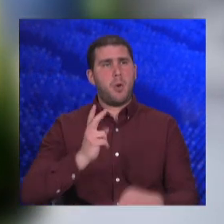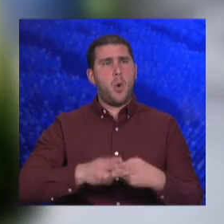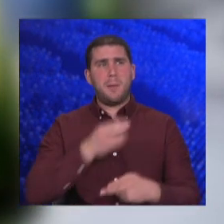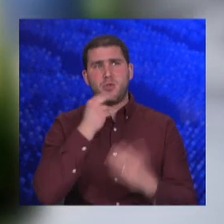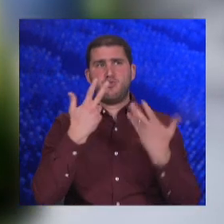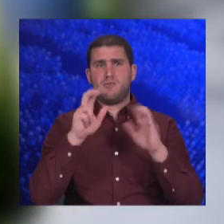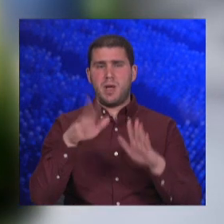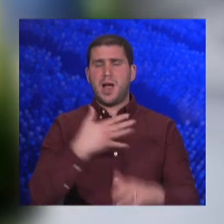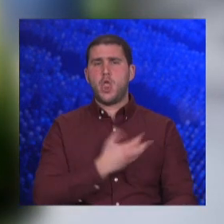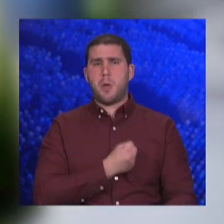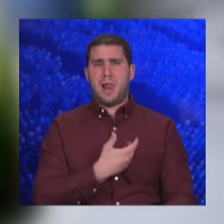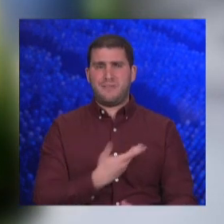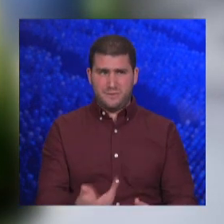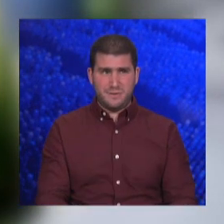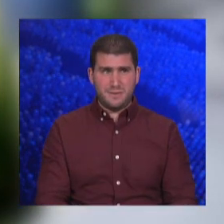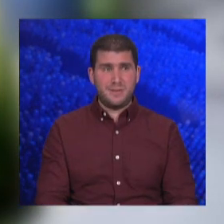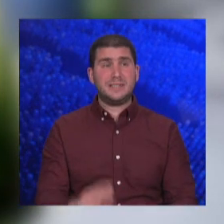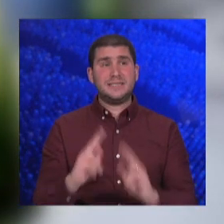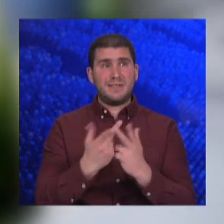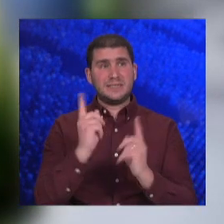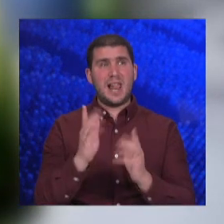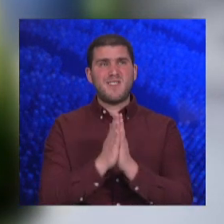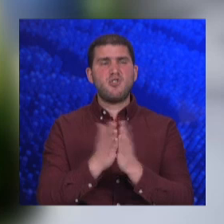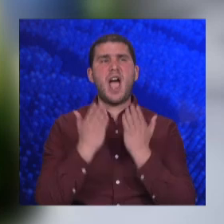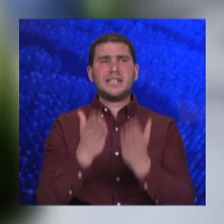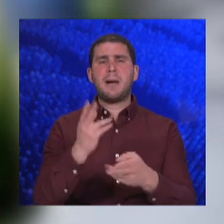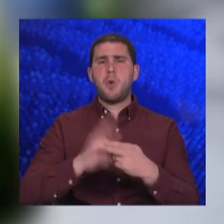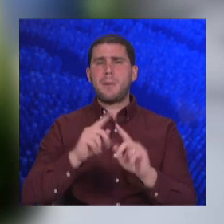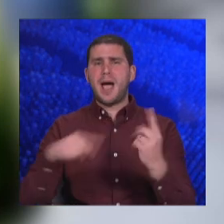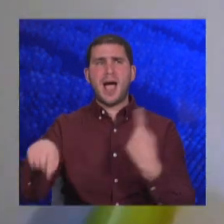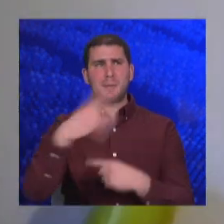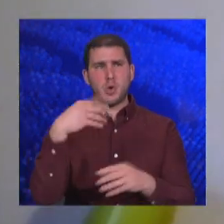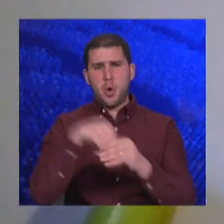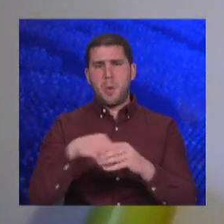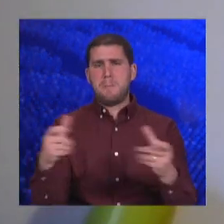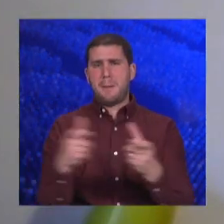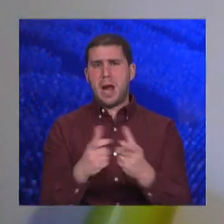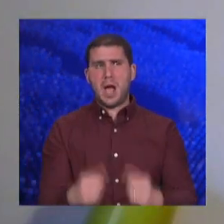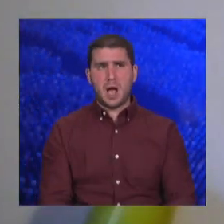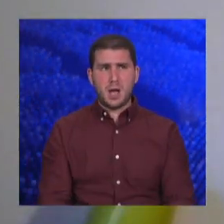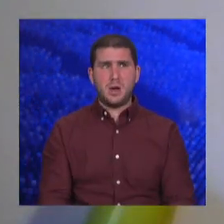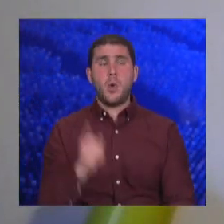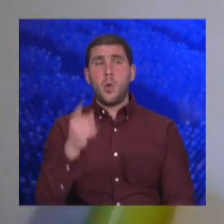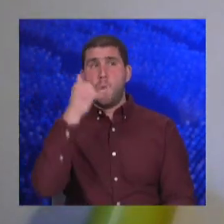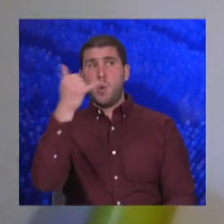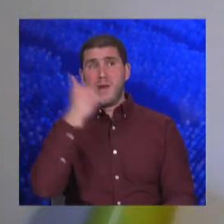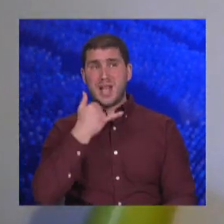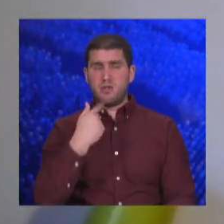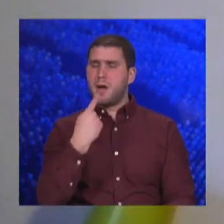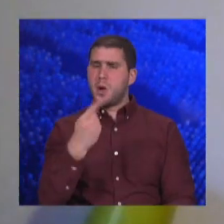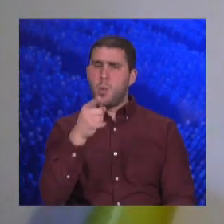88 לאחר דום לב. והצוות נאלץ לבקש עזרה מהחולים האחרים שהיו איתו במחלקה. הוא התקשר אלינו ואמרנו שהוא